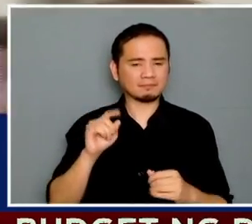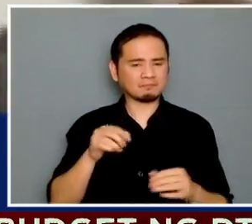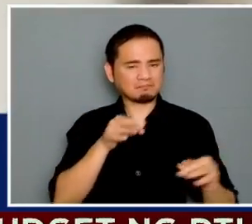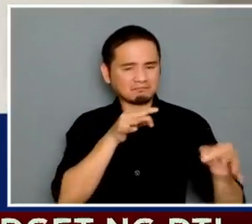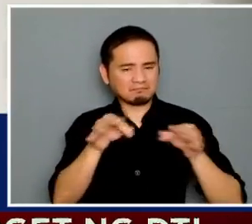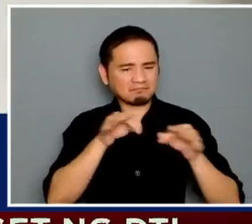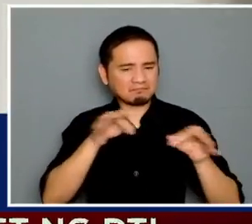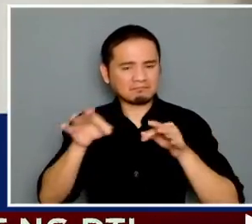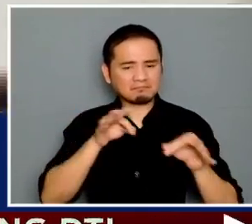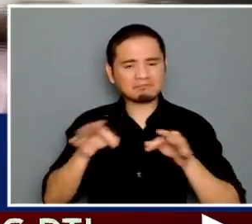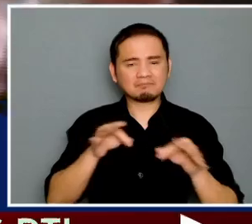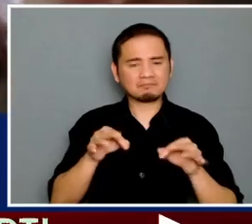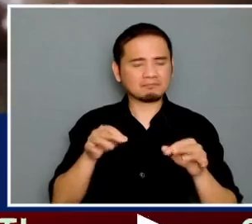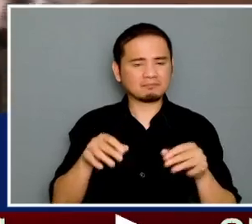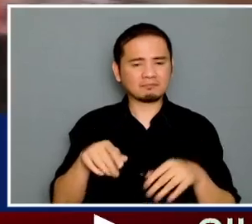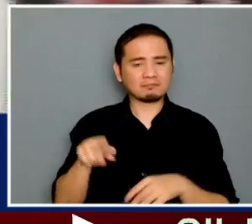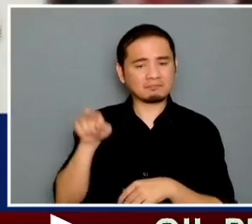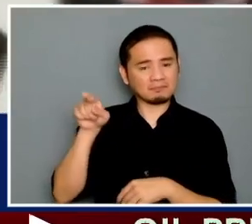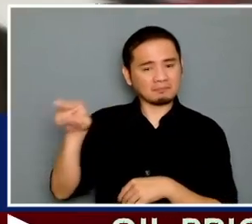Julius Yang, dito sila